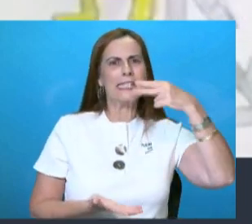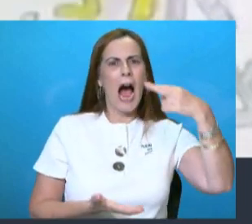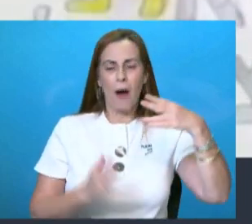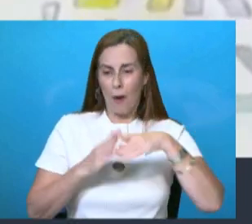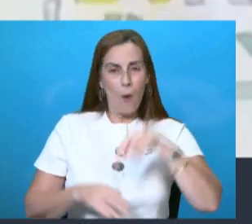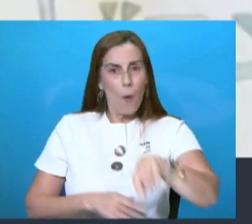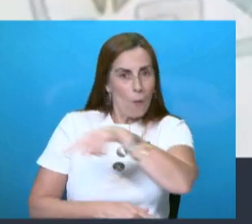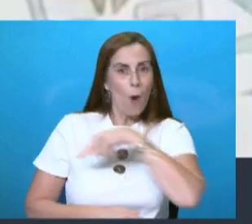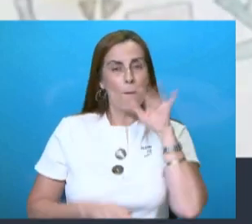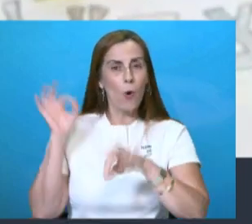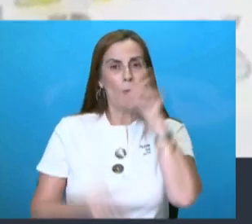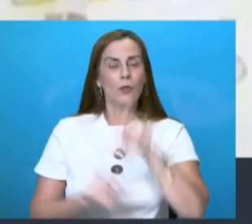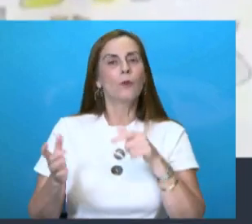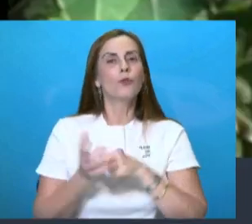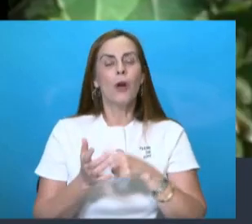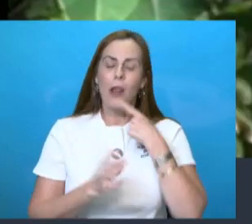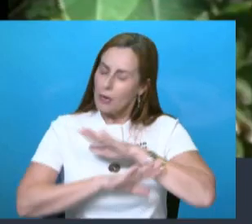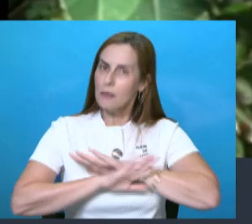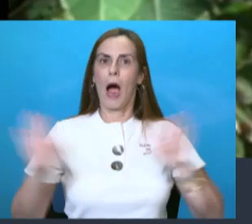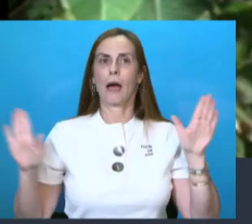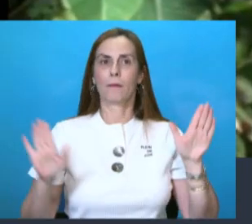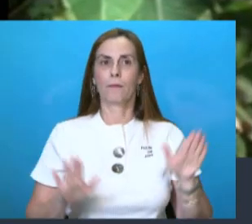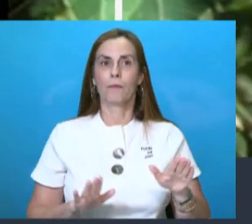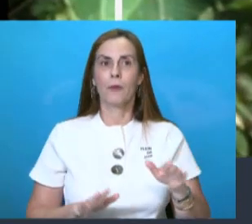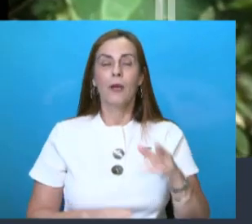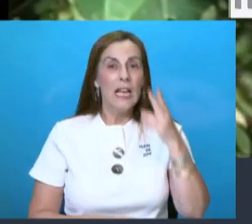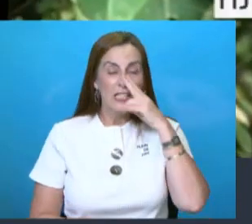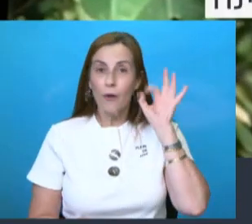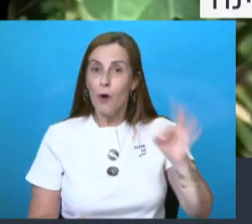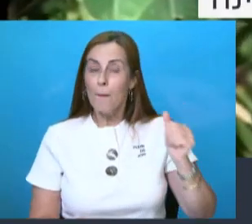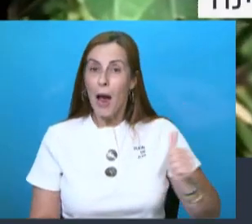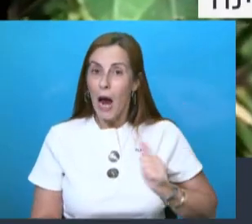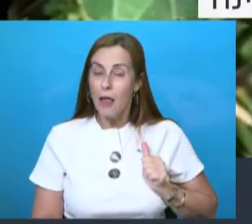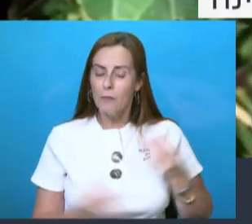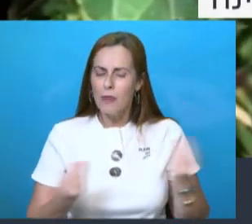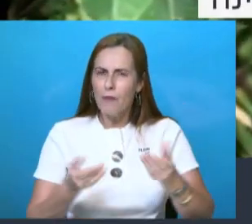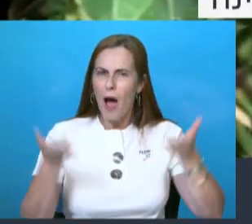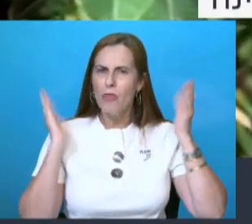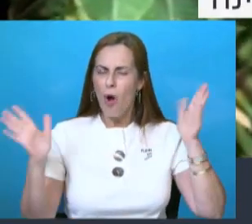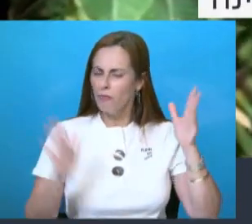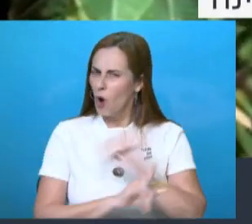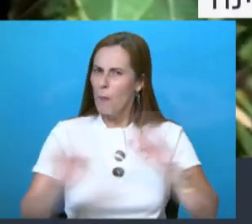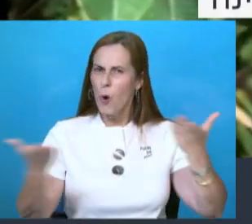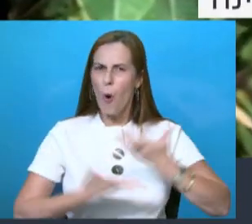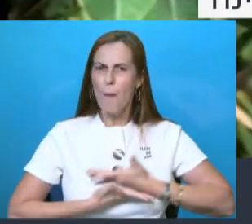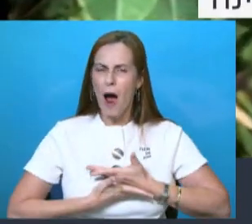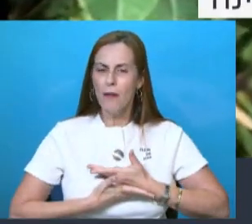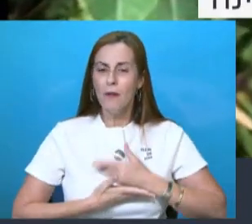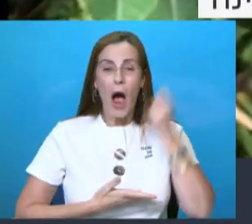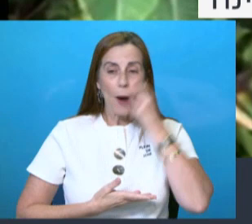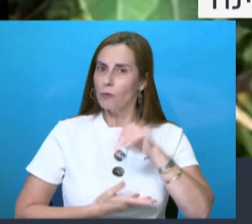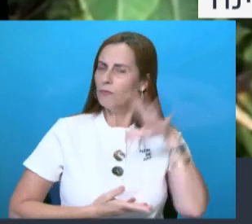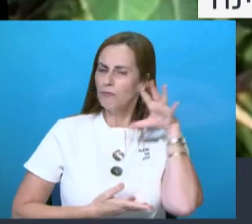ביישוב יצהר טען כדי להגיד די. ניסיון פגיעה בחיילי צה"ל זה דבר חמור, פסול, העבריינים צריכים